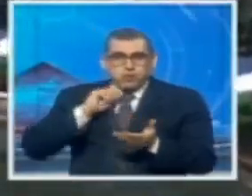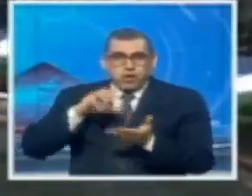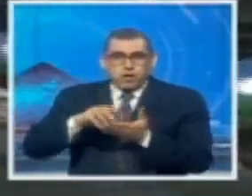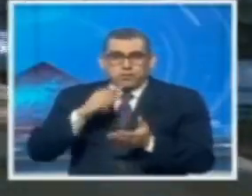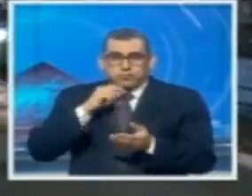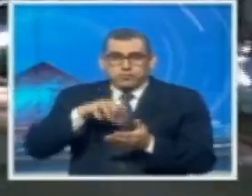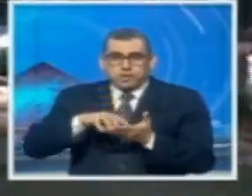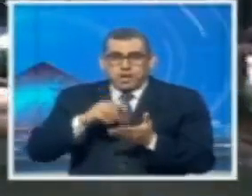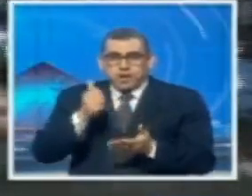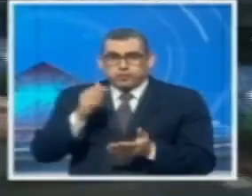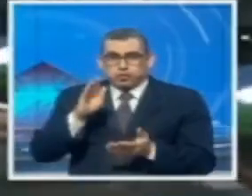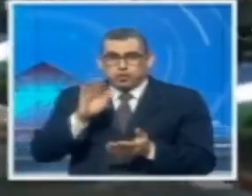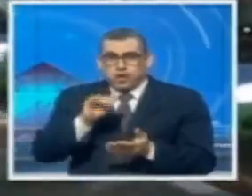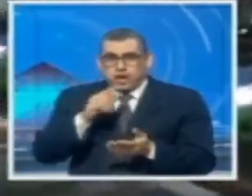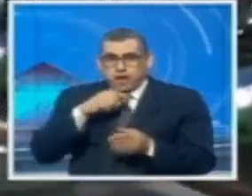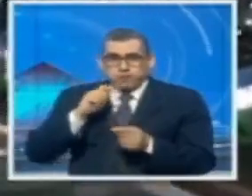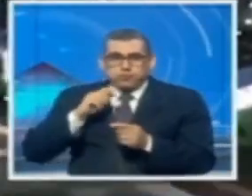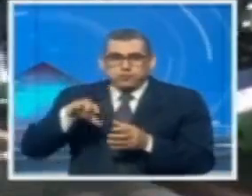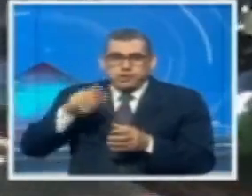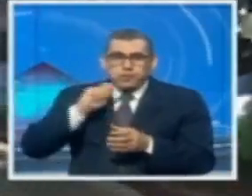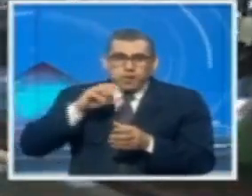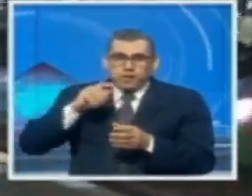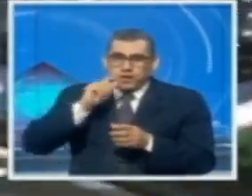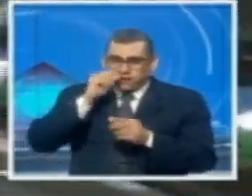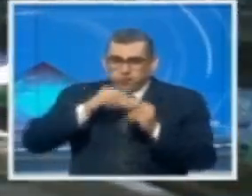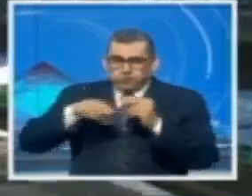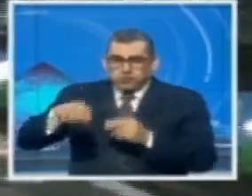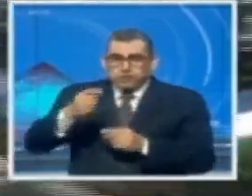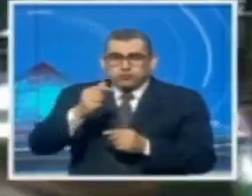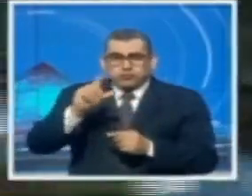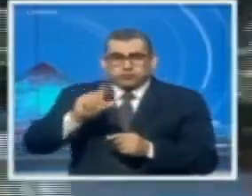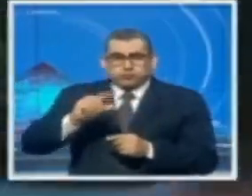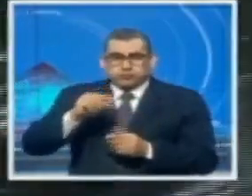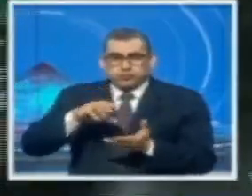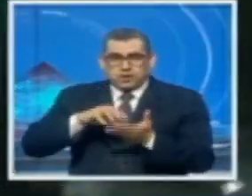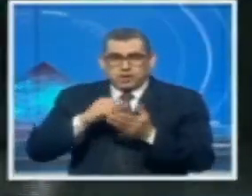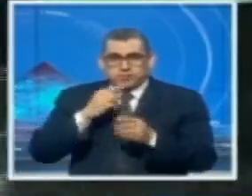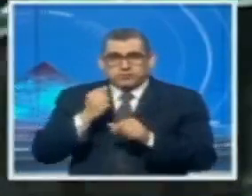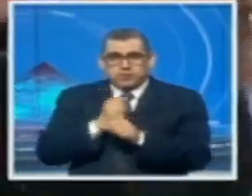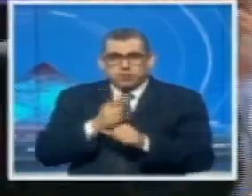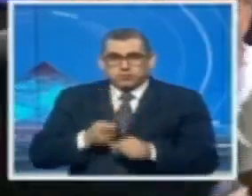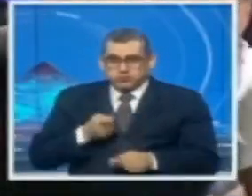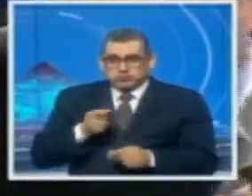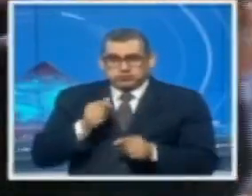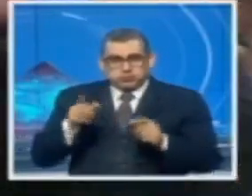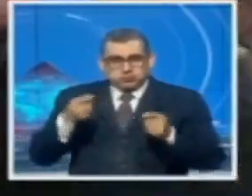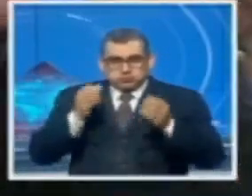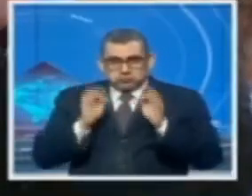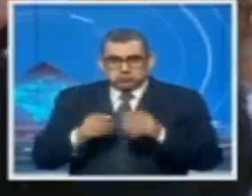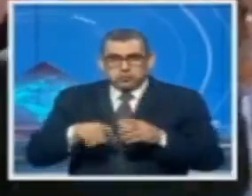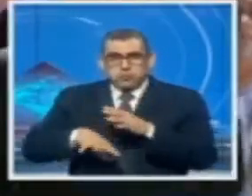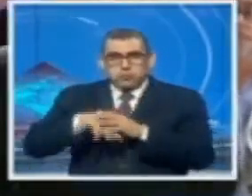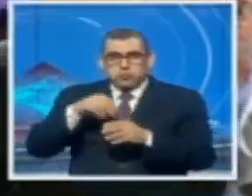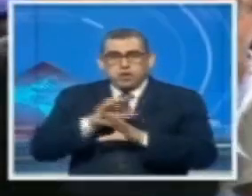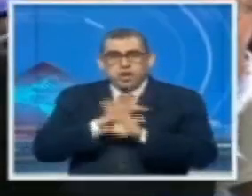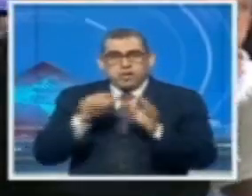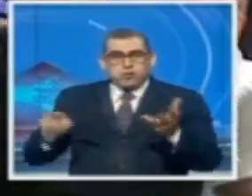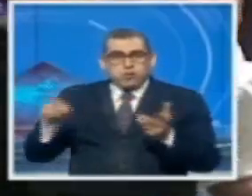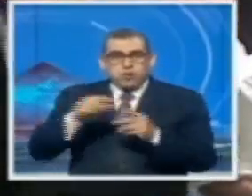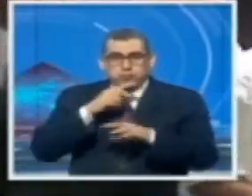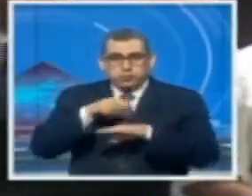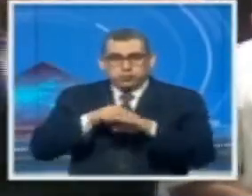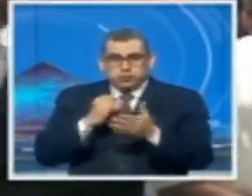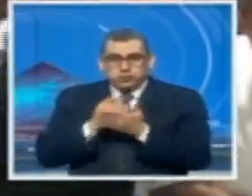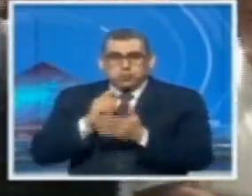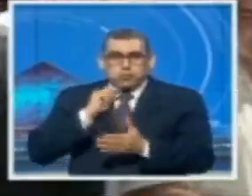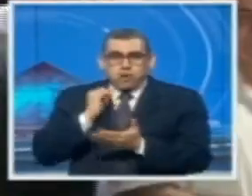وأبشواي على أن تكون أسعار تذاكر الأتوبيس مخفضة وفي متناول الجميع، ويدار المشروع بإشراف كامل من